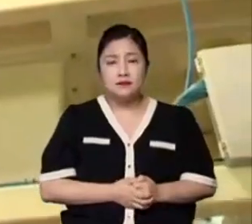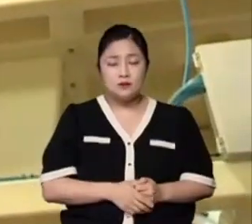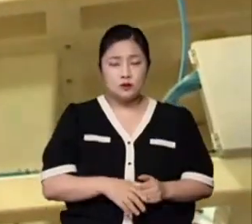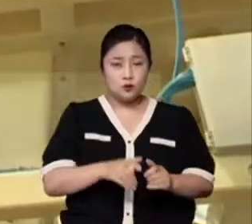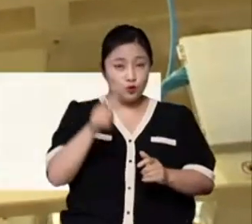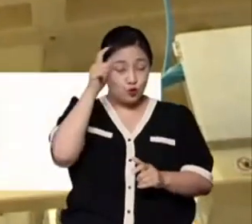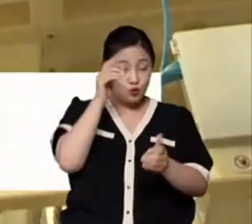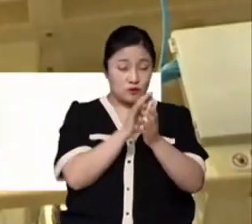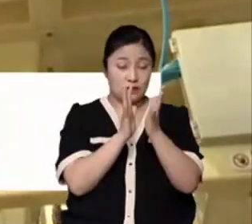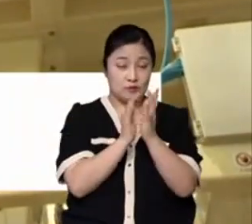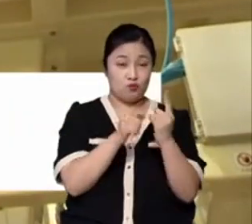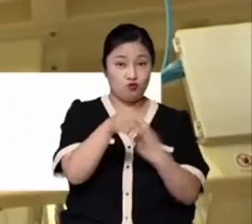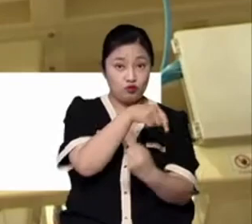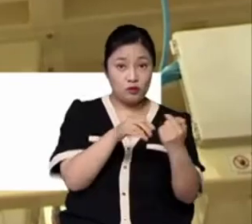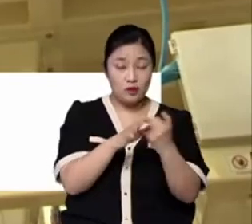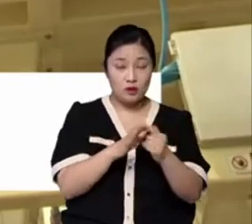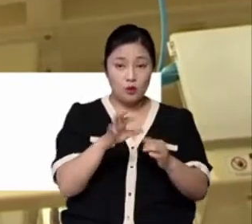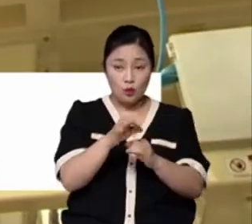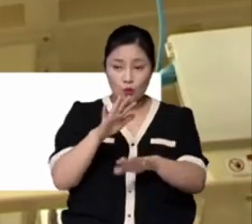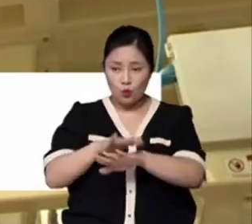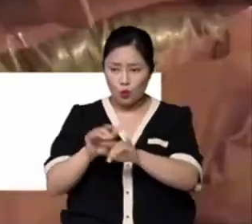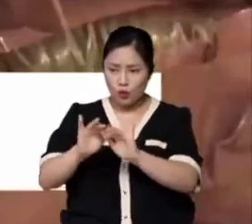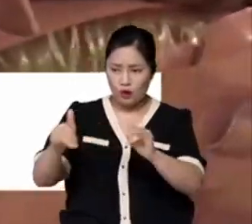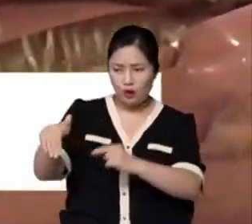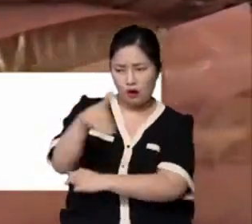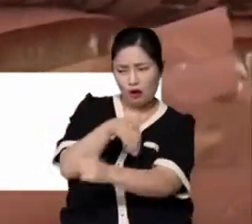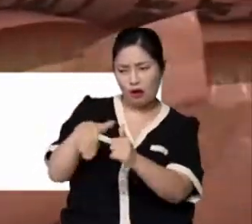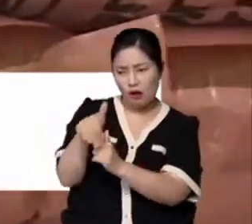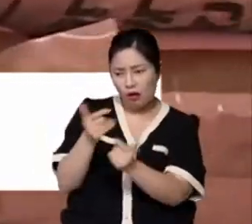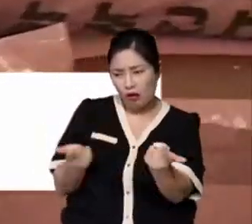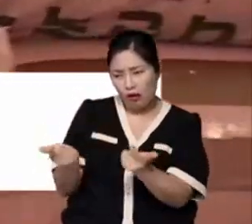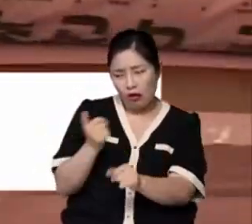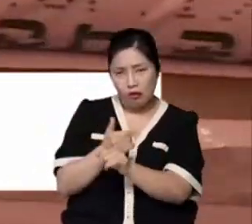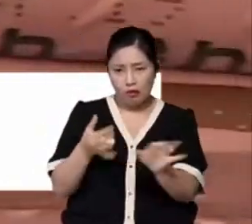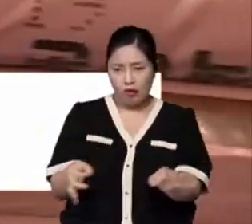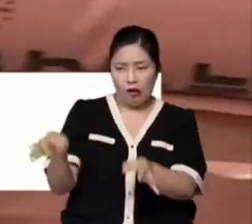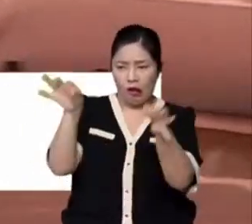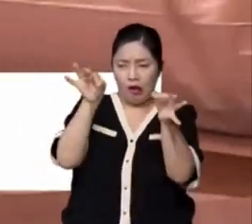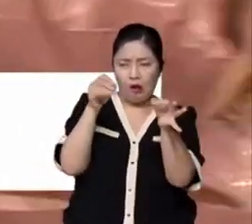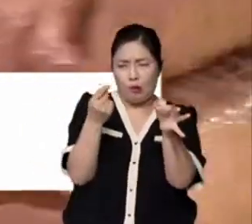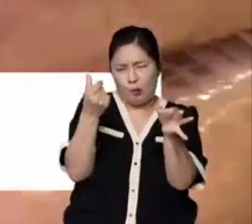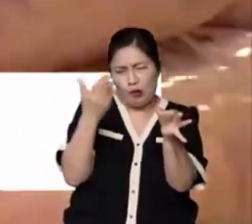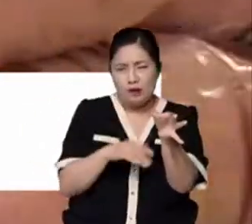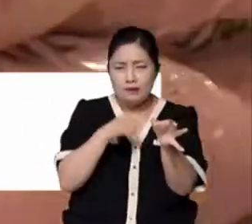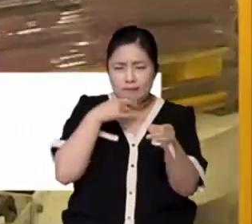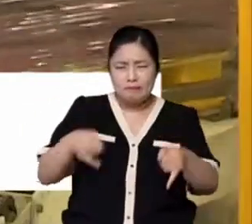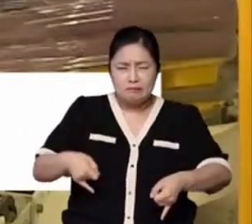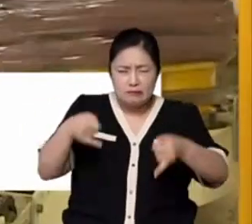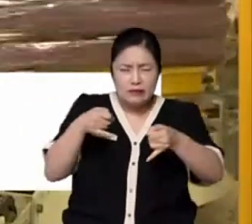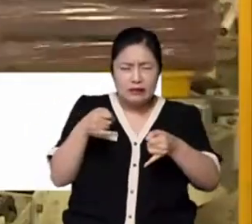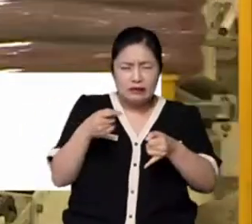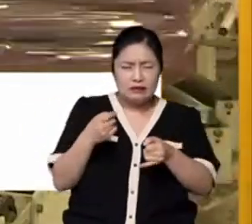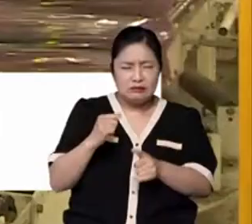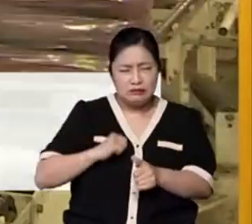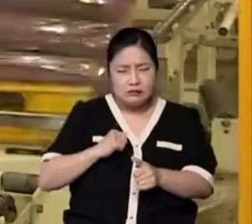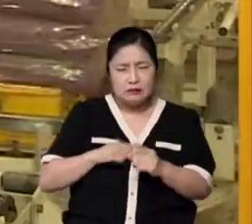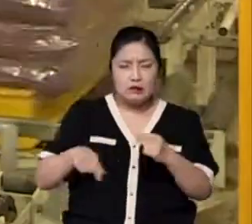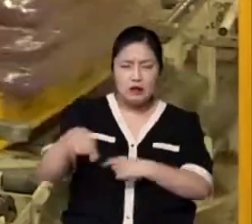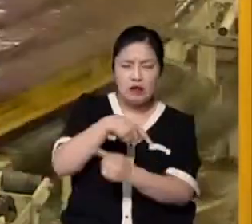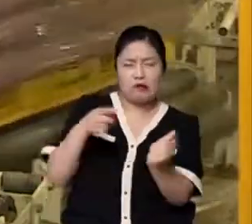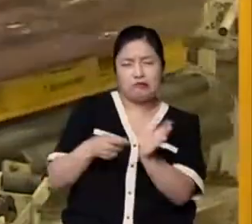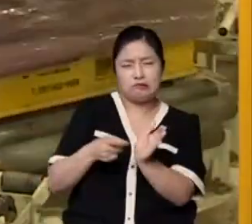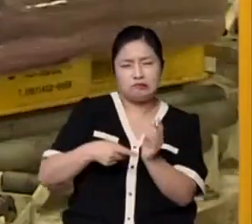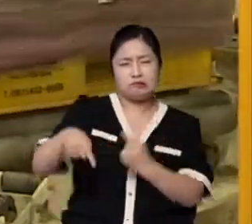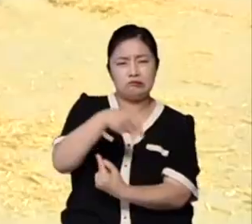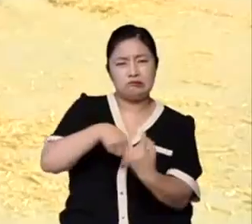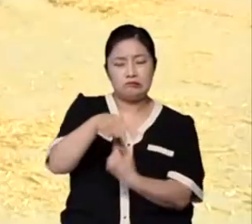축협이 직접 운영하다 보니 농가 부담을 고려해야 할 상황이라 인상폭을 줄이고 적자를 겨우 면하는 비상 경영을 하고